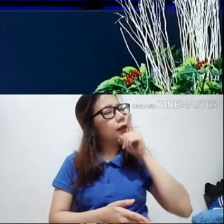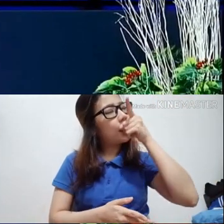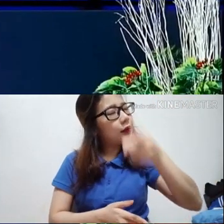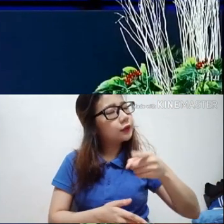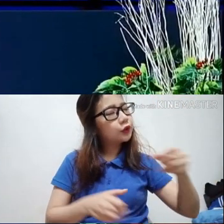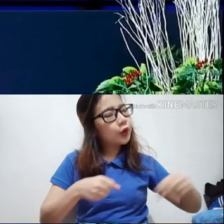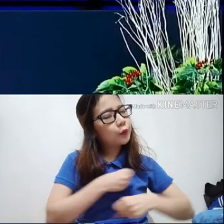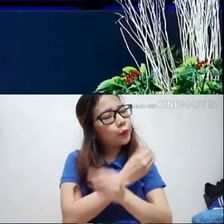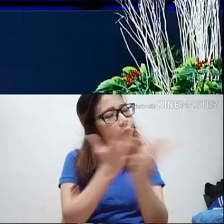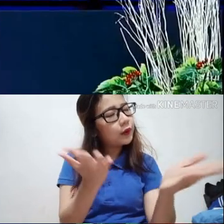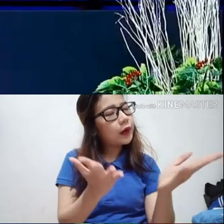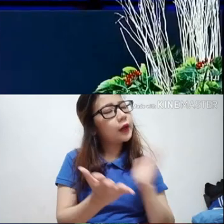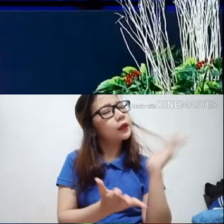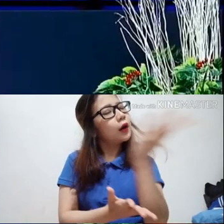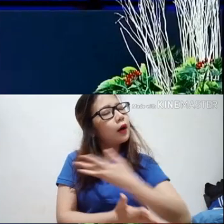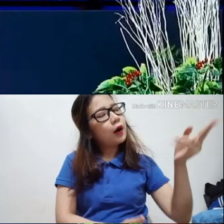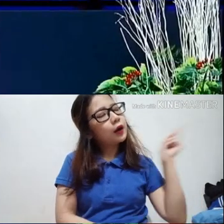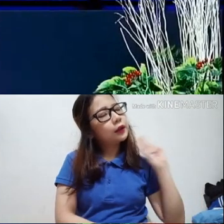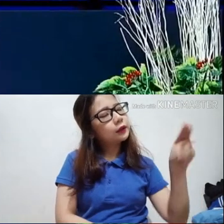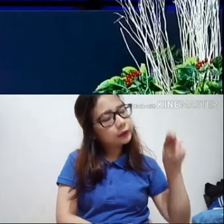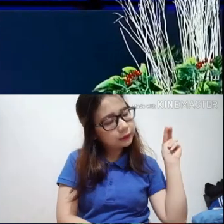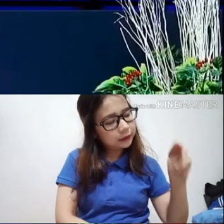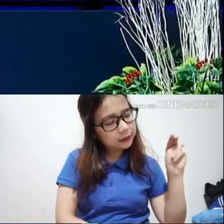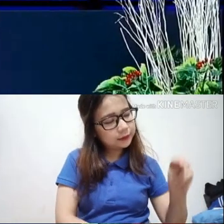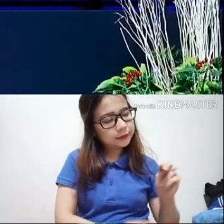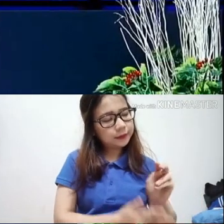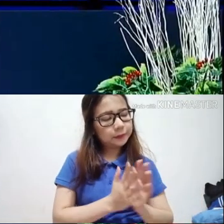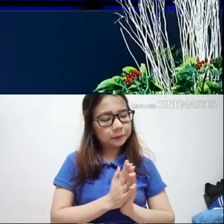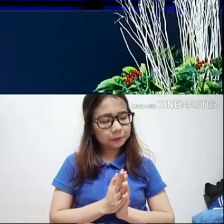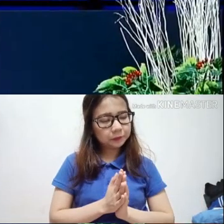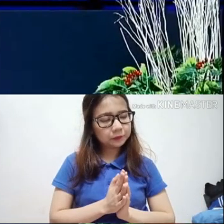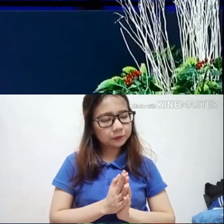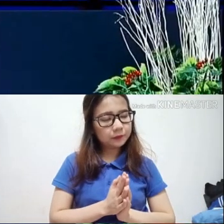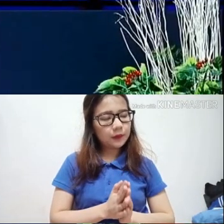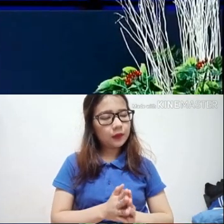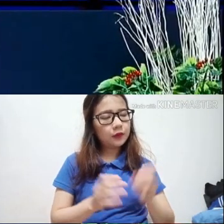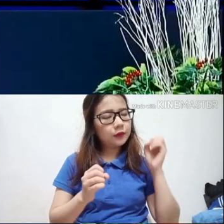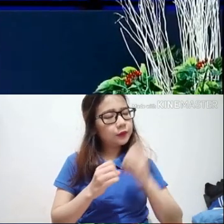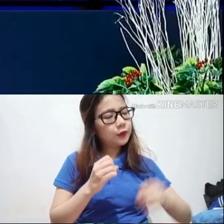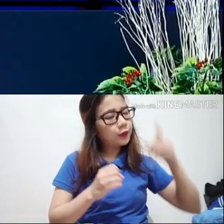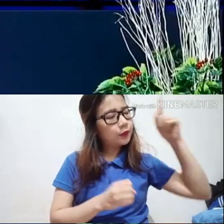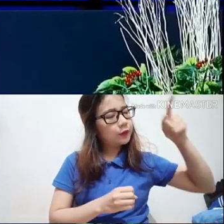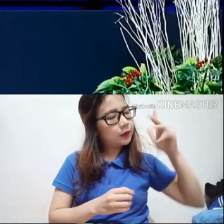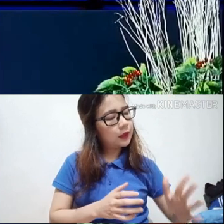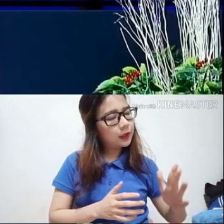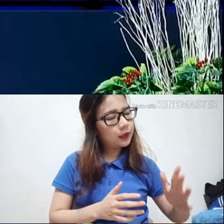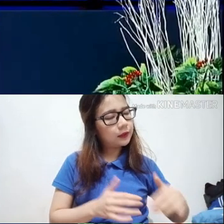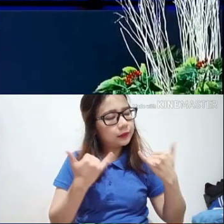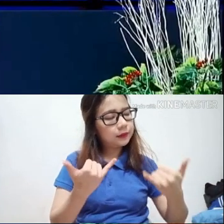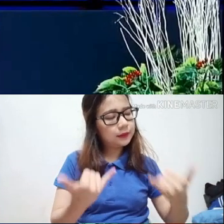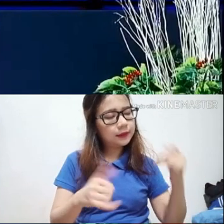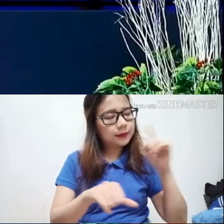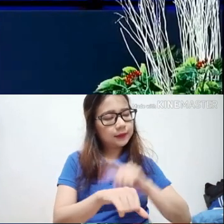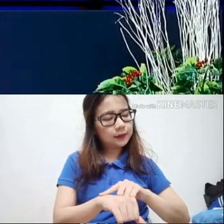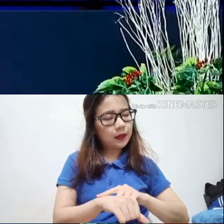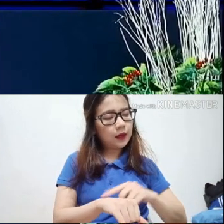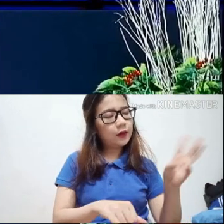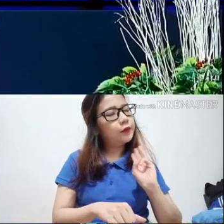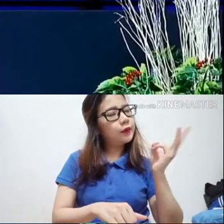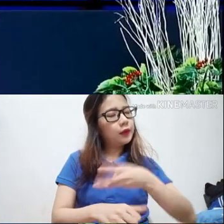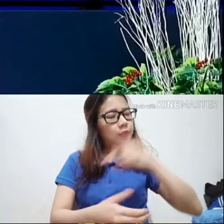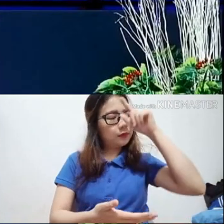Kaya, Panginoon, sa pagkakataon po ito, kami nagtitiwala sa inyo at patuloy na nananampalataya sa gagawin niya sa aming pong buhay